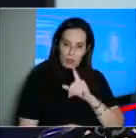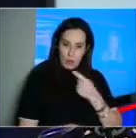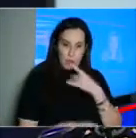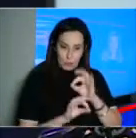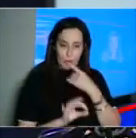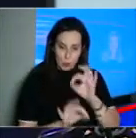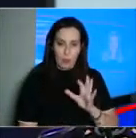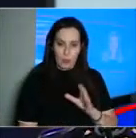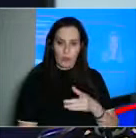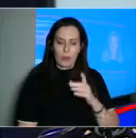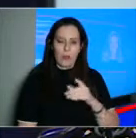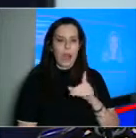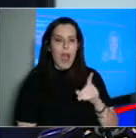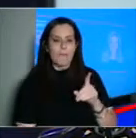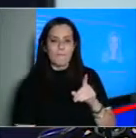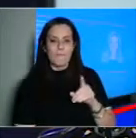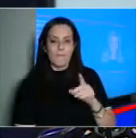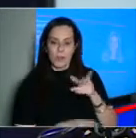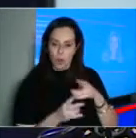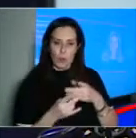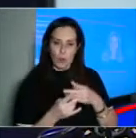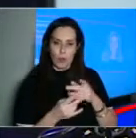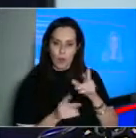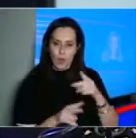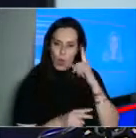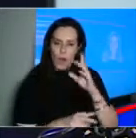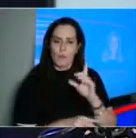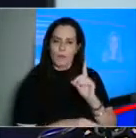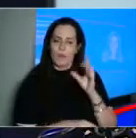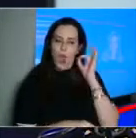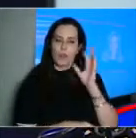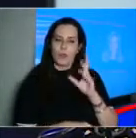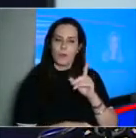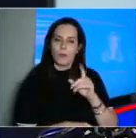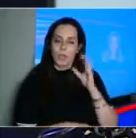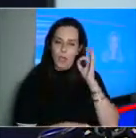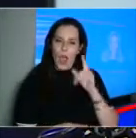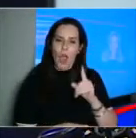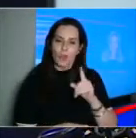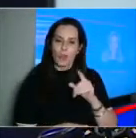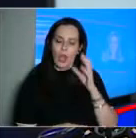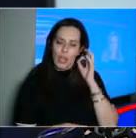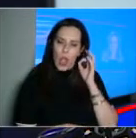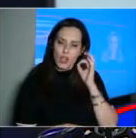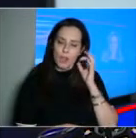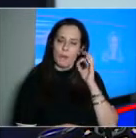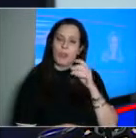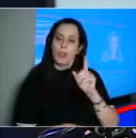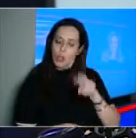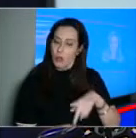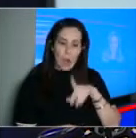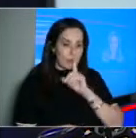מדברים, סובלות. אנחנו יכולים להיות פופוליסטים, גם אני יודע. נשים סובלות מסכרת, אני יודע. נשים